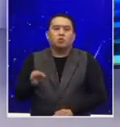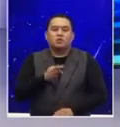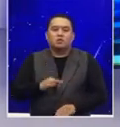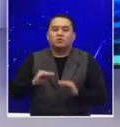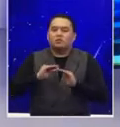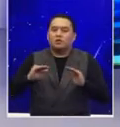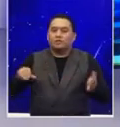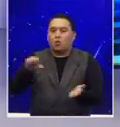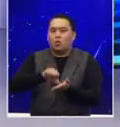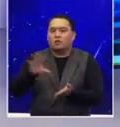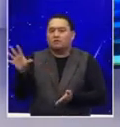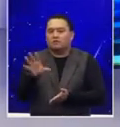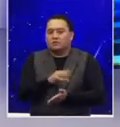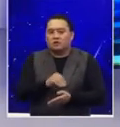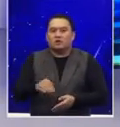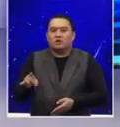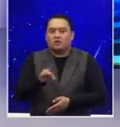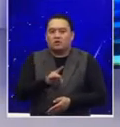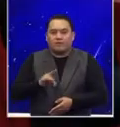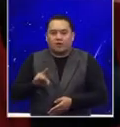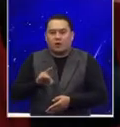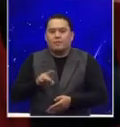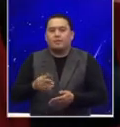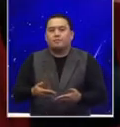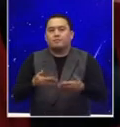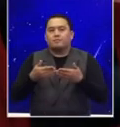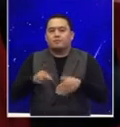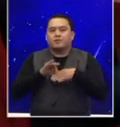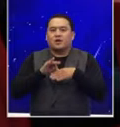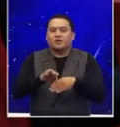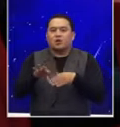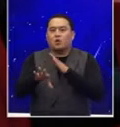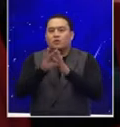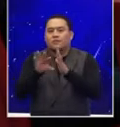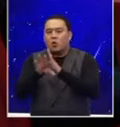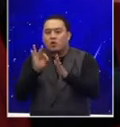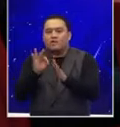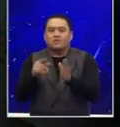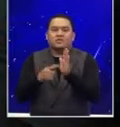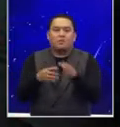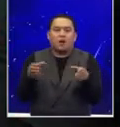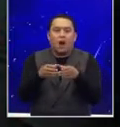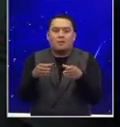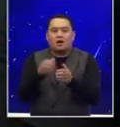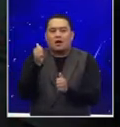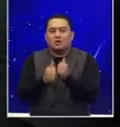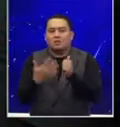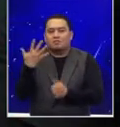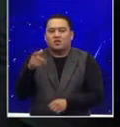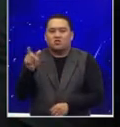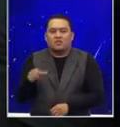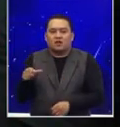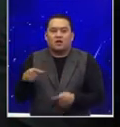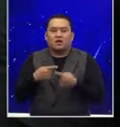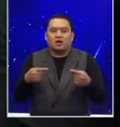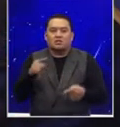области. Участники – жители со всех уголков региона, предварительно прошедшие отборочный тур. Всего 7 команд, в каждой по 5 участников